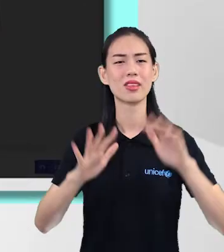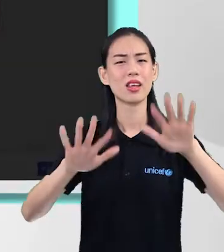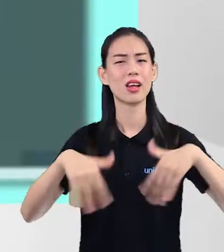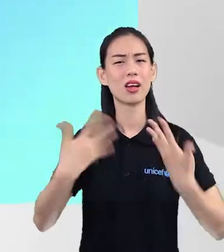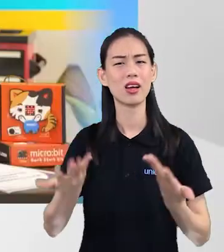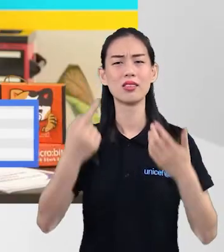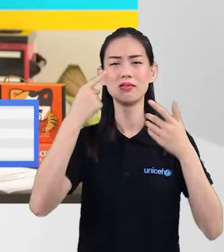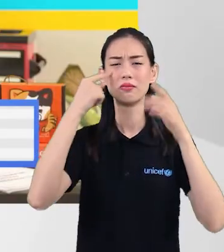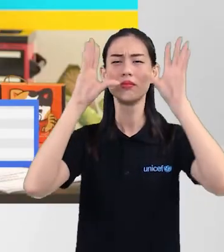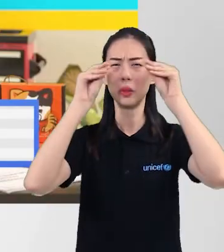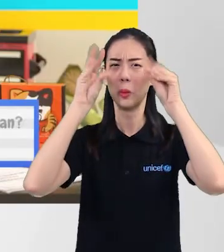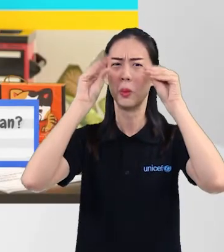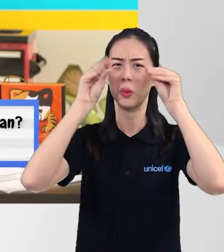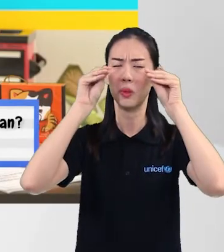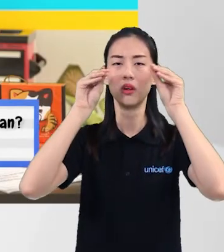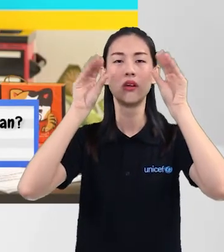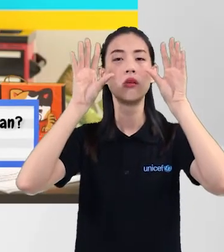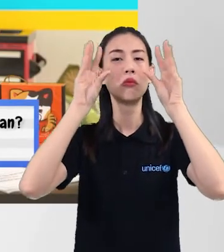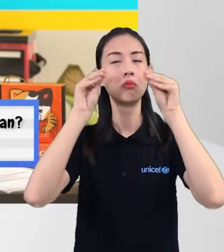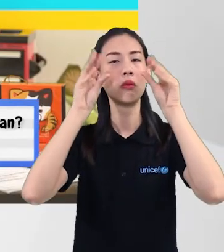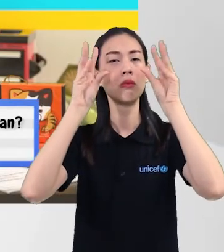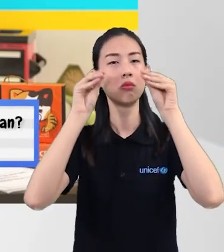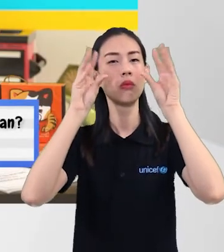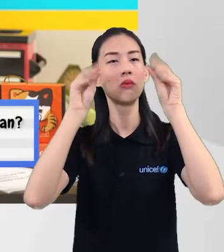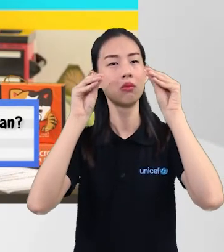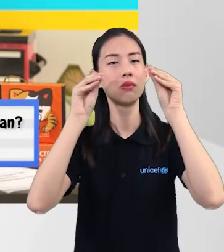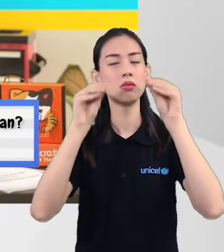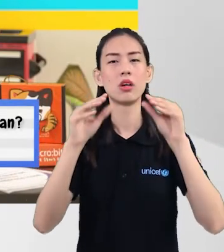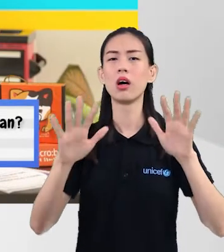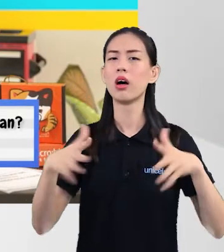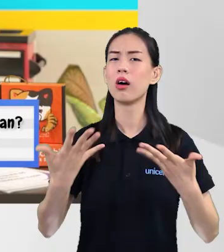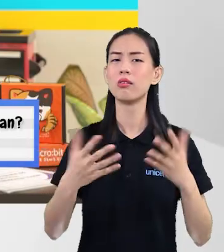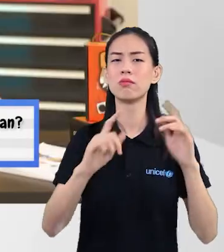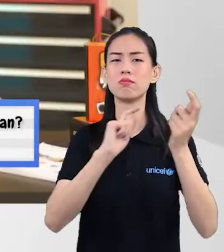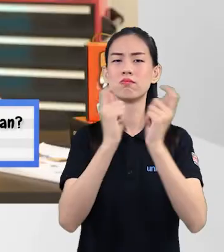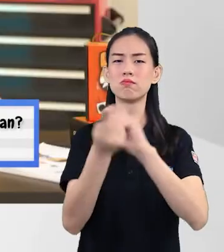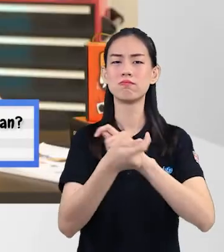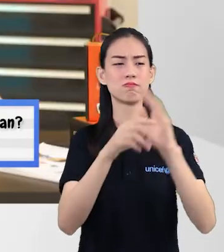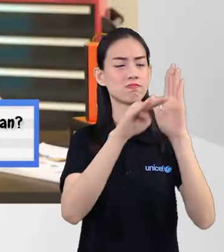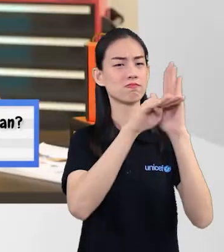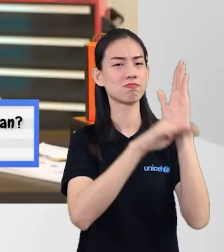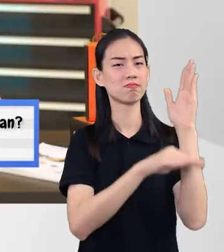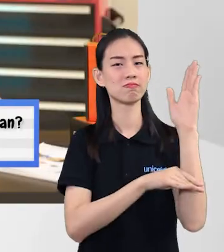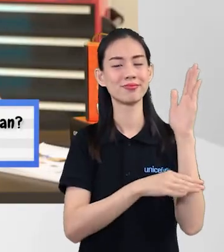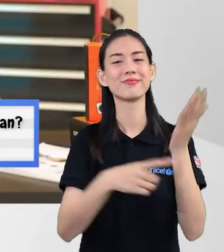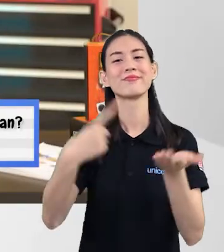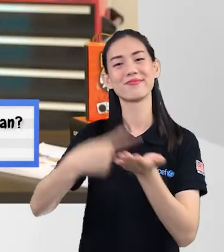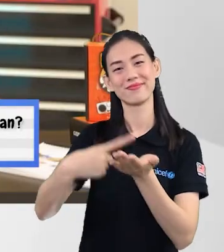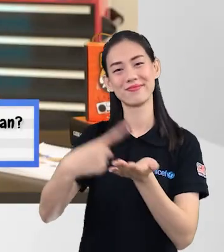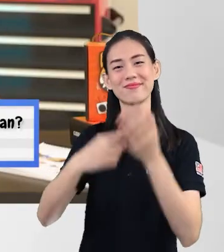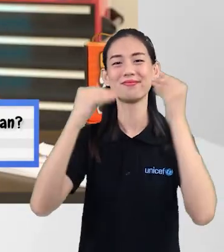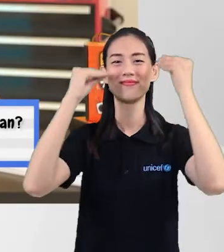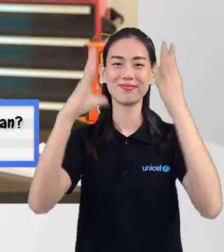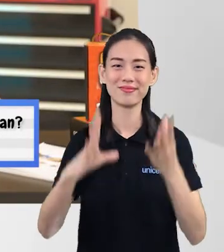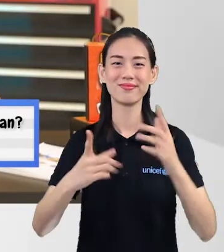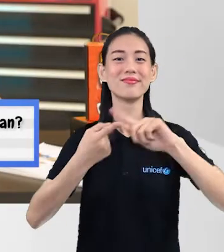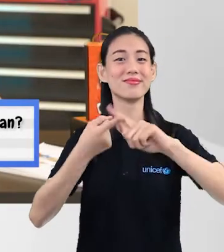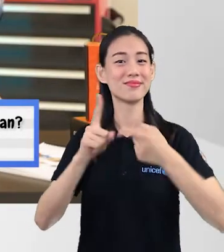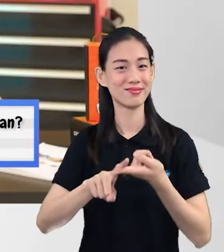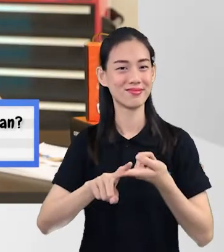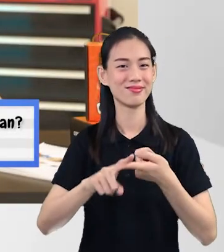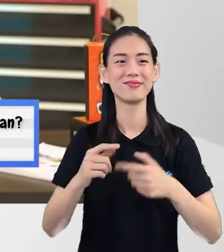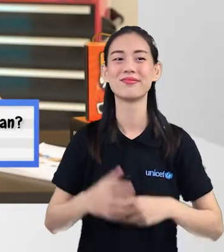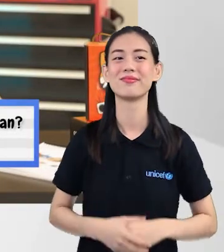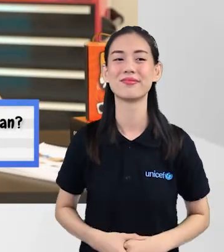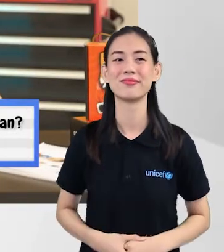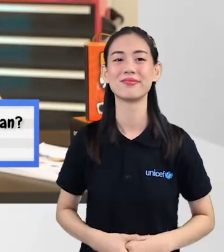tadi. Bagaimana pula jika kita nak serigala kelip mata dengan cepat atau perlahan? Apakah yang patut anda ubah pada blok atau cara?